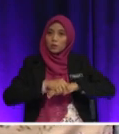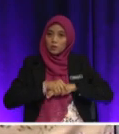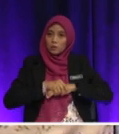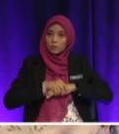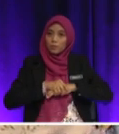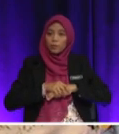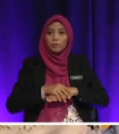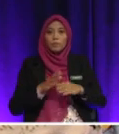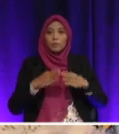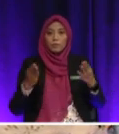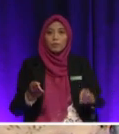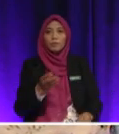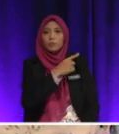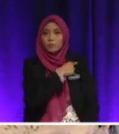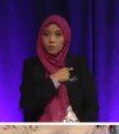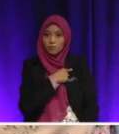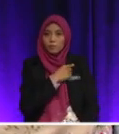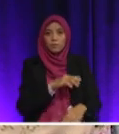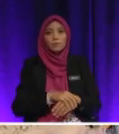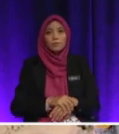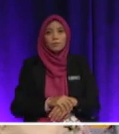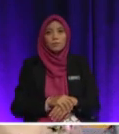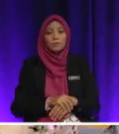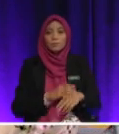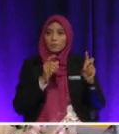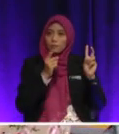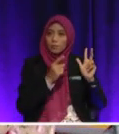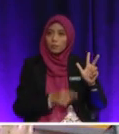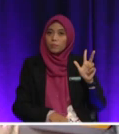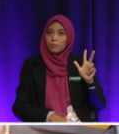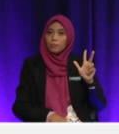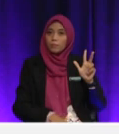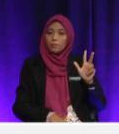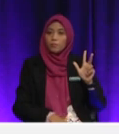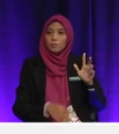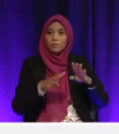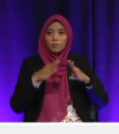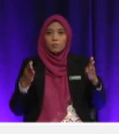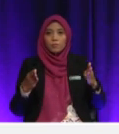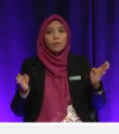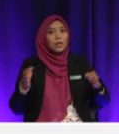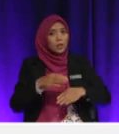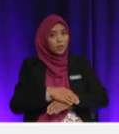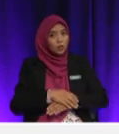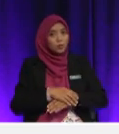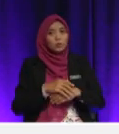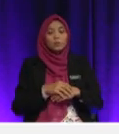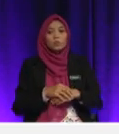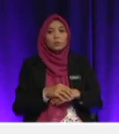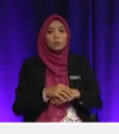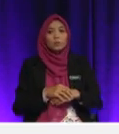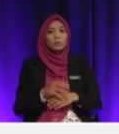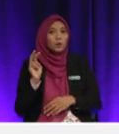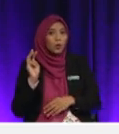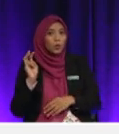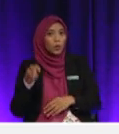atau bahasa vitamin mana kalian yang ketiga bahasa Melayu dan bahasa Inggris dijadikan mata pelajaran wajib